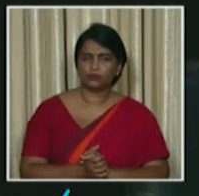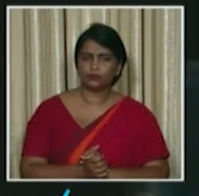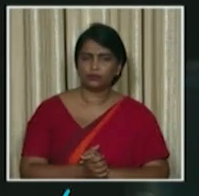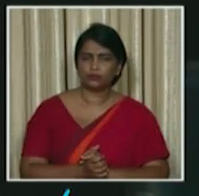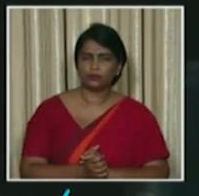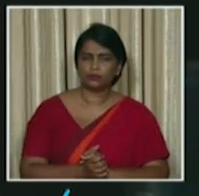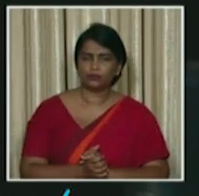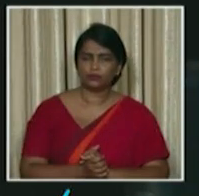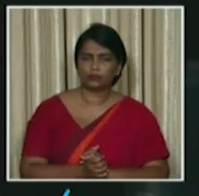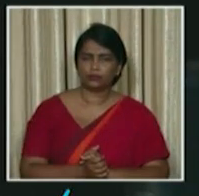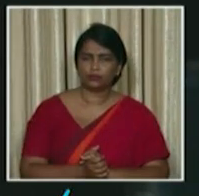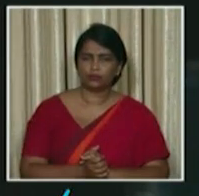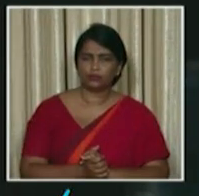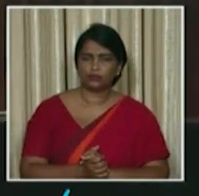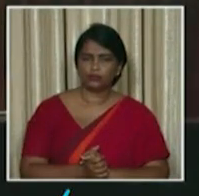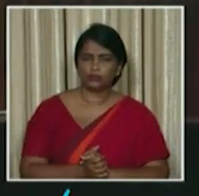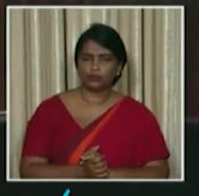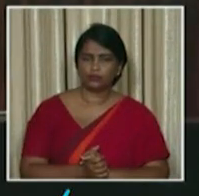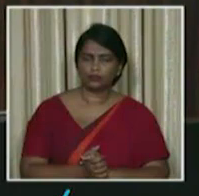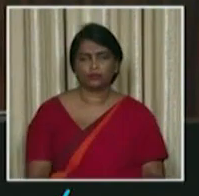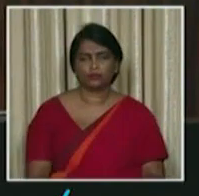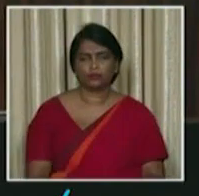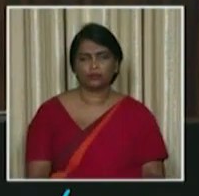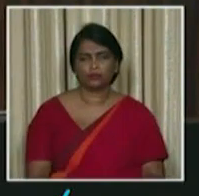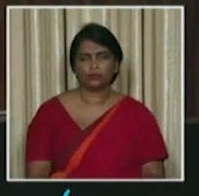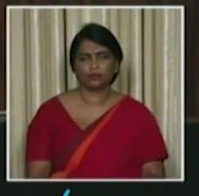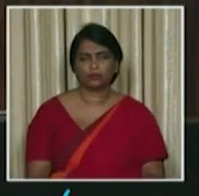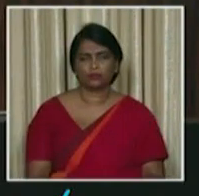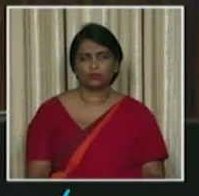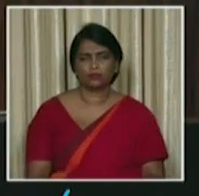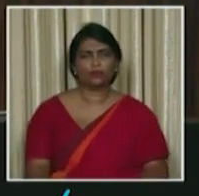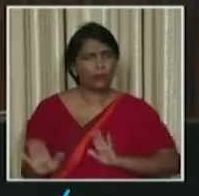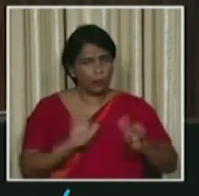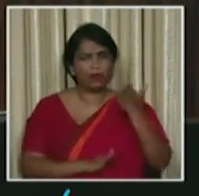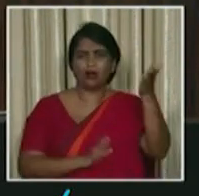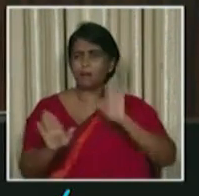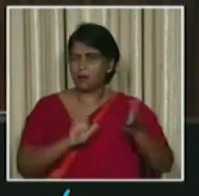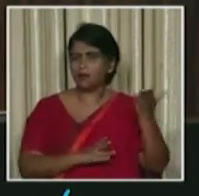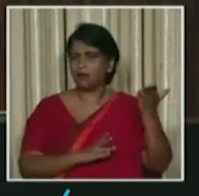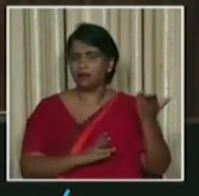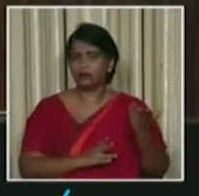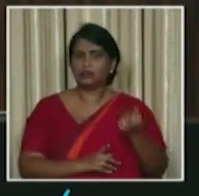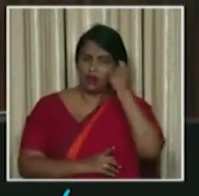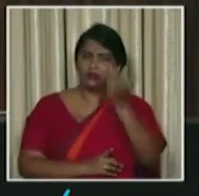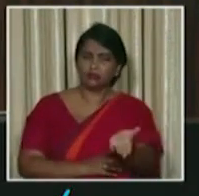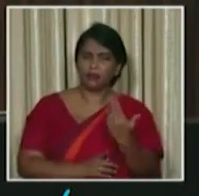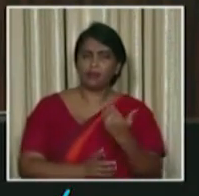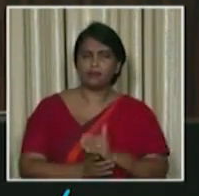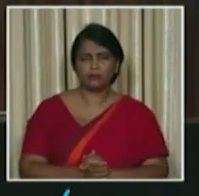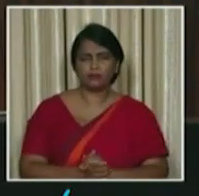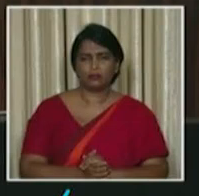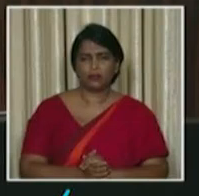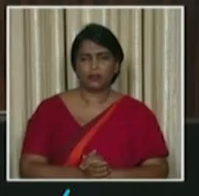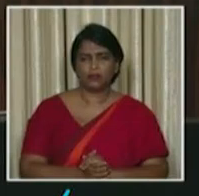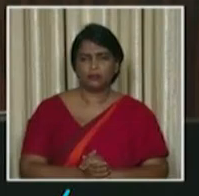අවස්ථාව දෙන්න බෑ කරමුතෝ අයියේ කරු කතානායකතුමයි නිවේදනය කළා තියෙන්නේ මේ පාලනය කරන්නක ඔබතුමා පාලනය ඔබතුමා යෝජනා ඉදිරිපත් කරන්නේ අපි සමාජය ගැන කතා